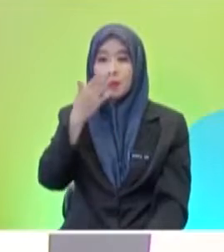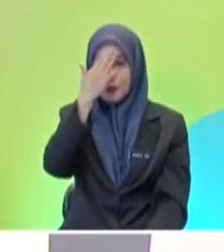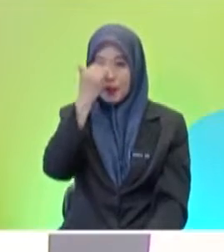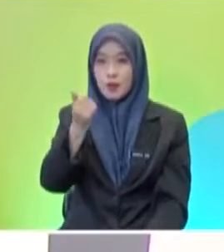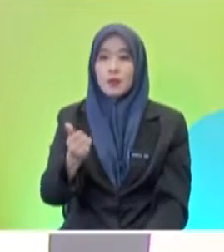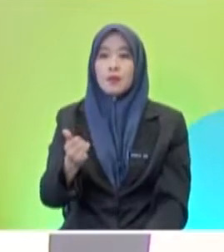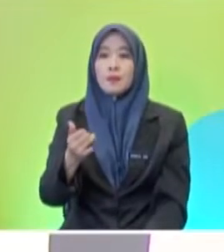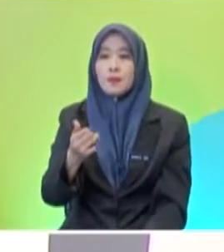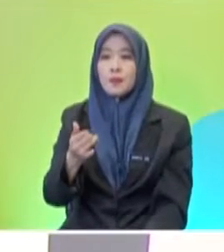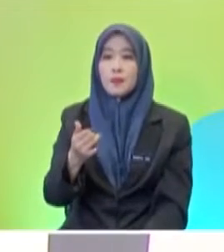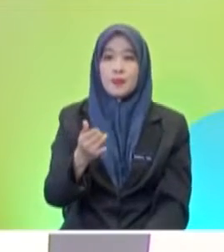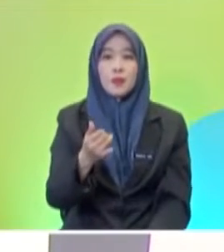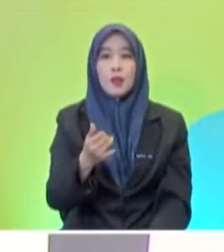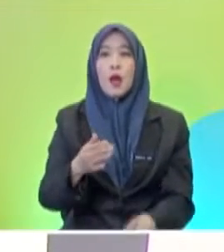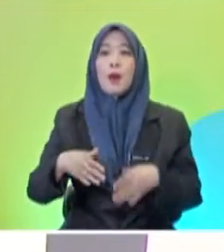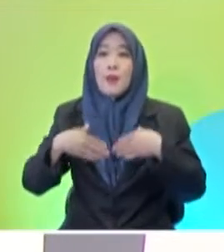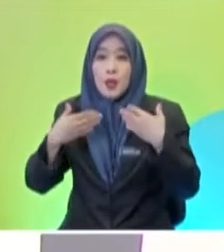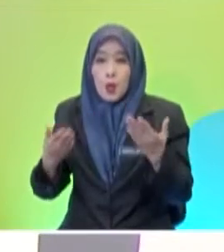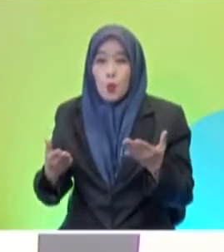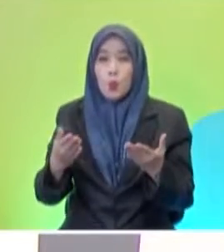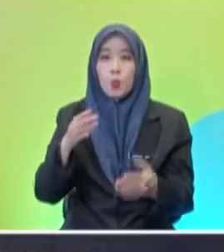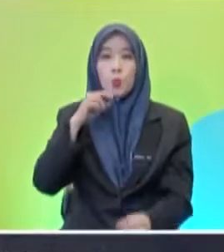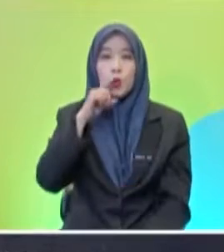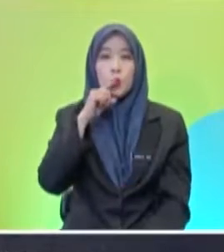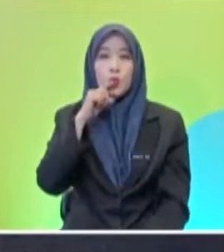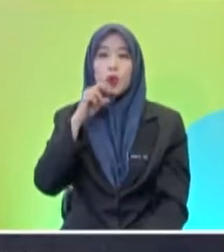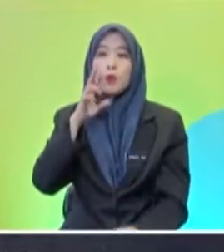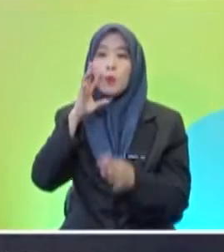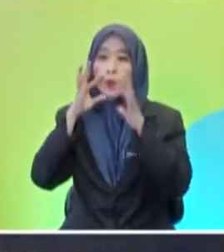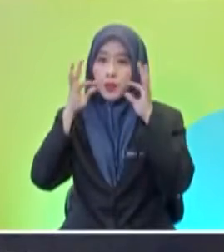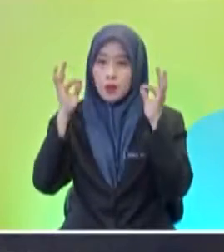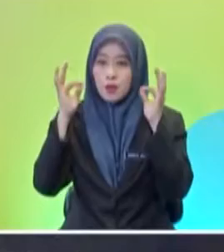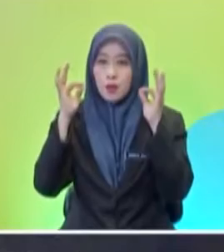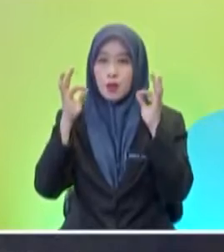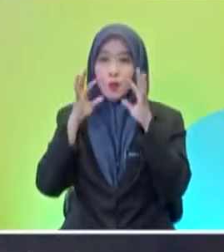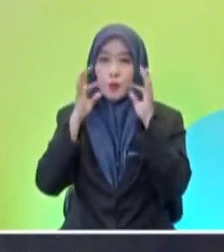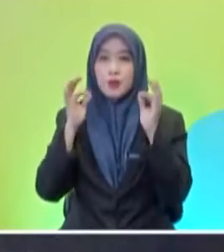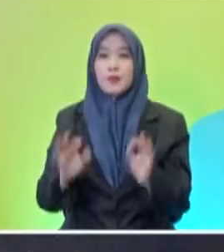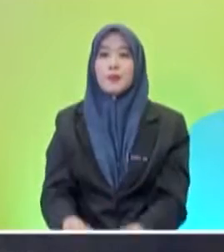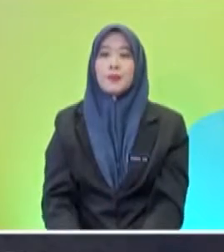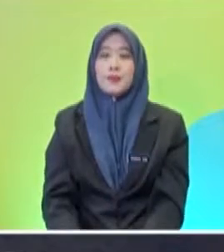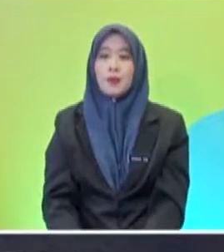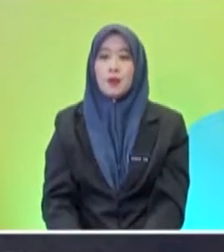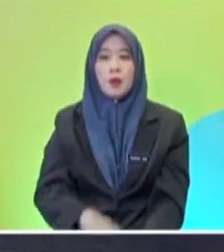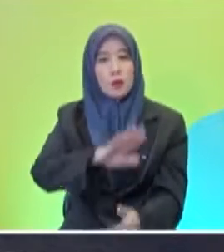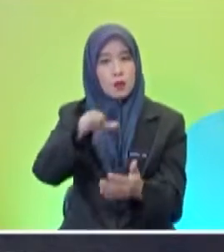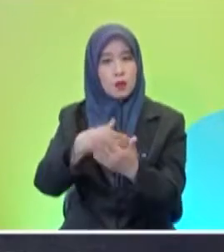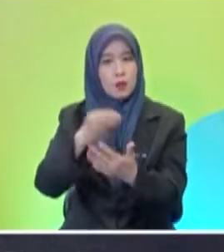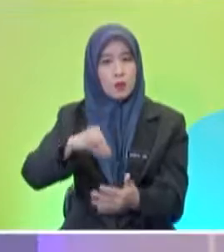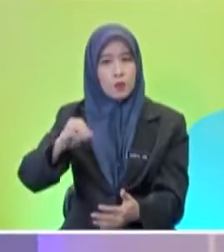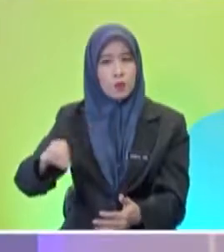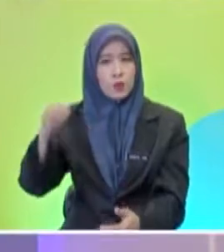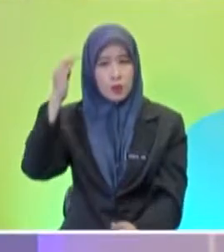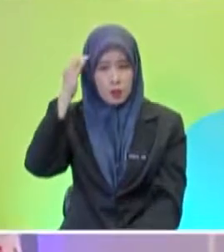Meow. Meow. Itu kucing nak bergaduh tu. Meow. Rasanya semua murid-murid dekat rumah pun